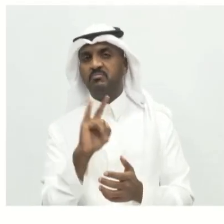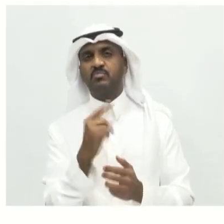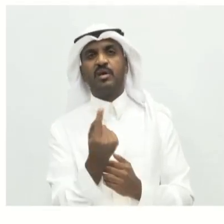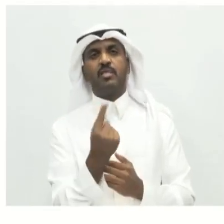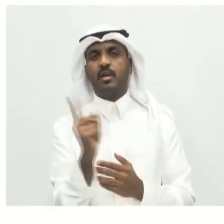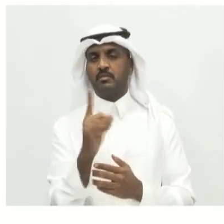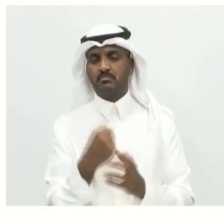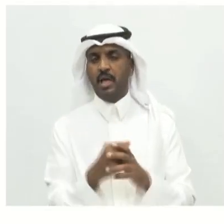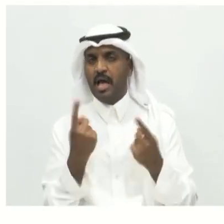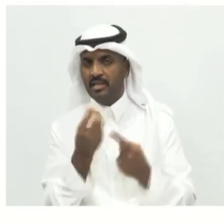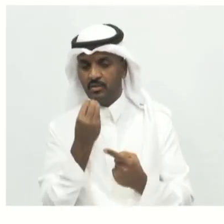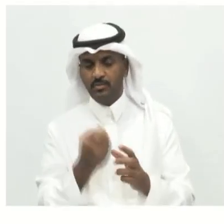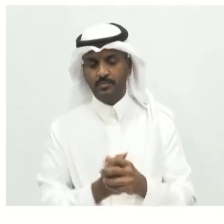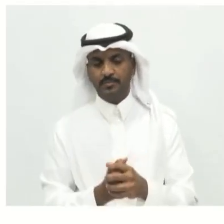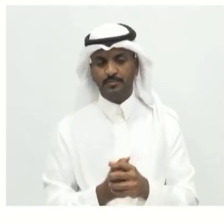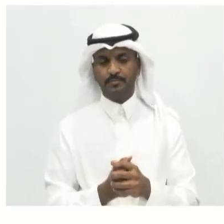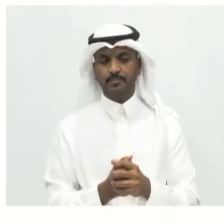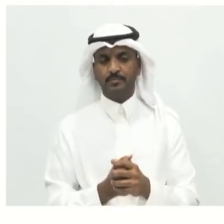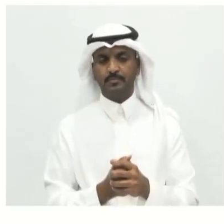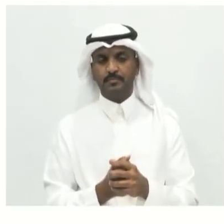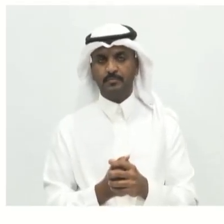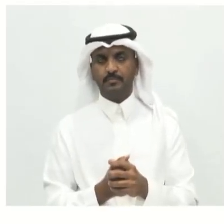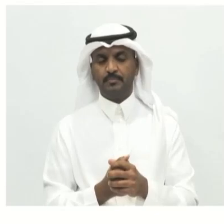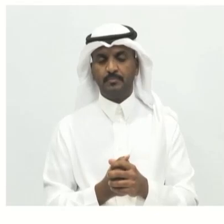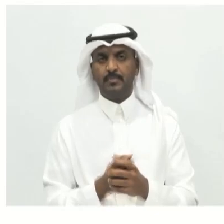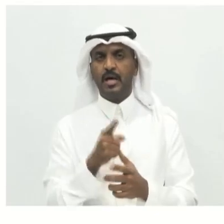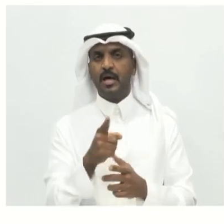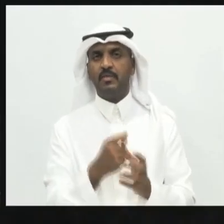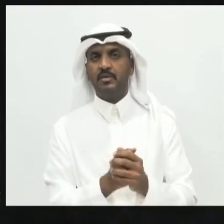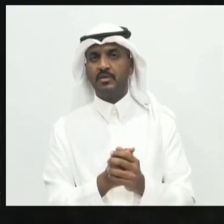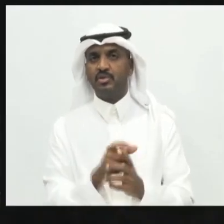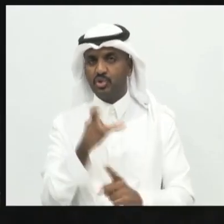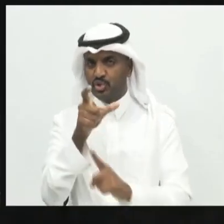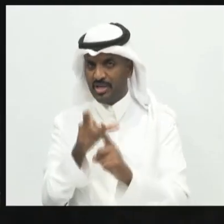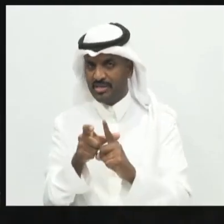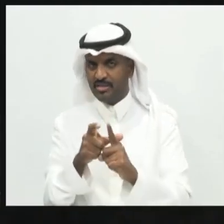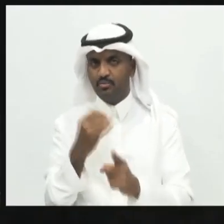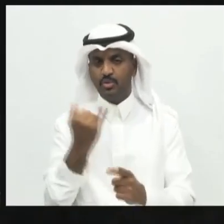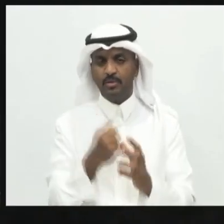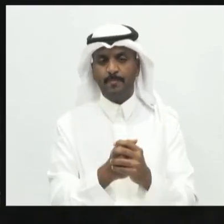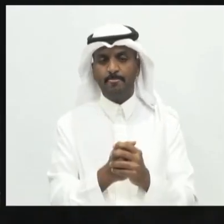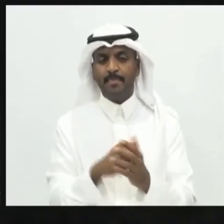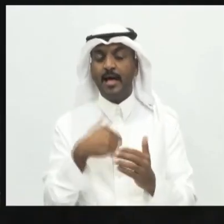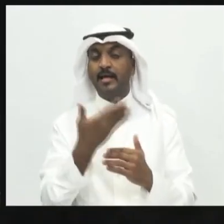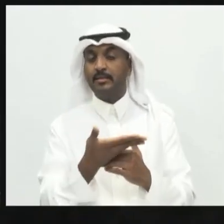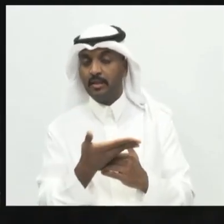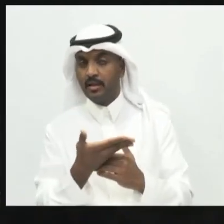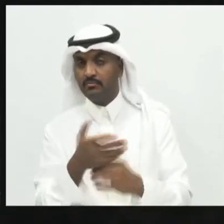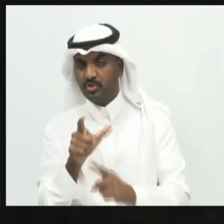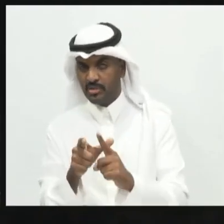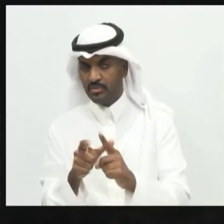ياذن له اذا هذا المضطر طيب حتى المضطر